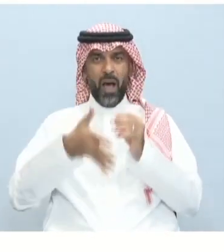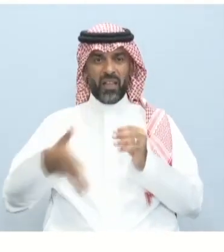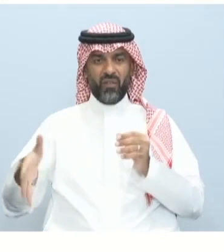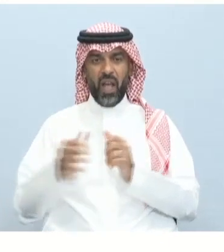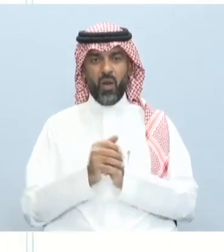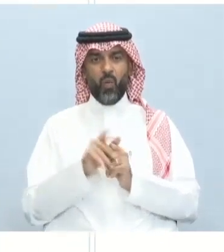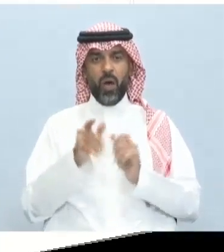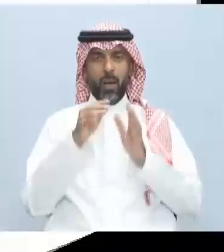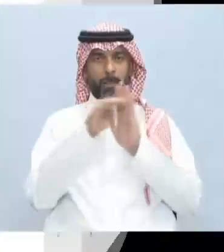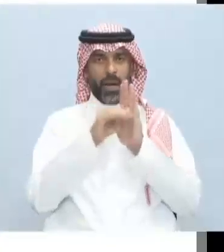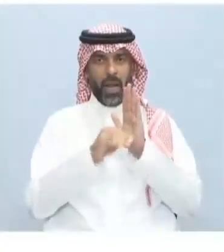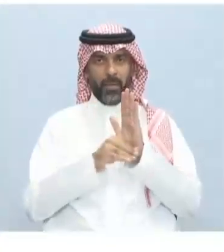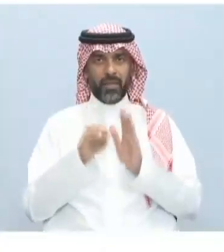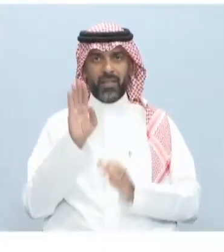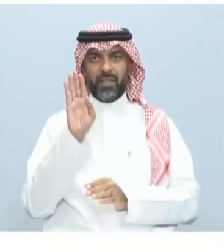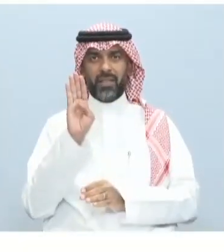سكراتش.